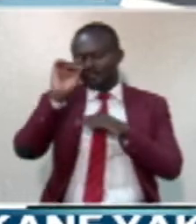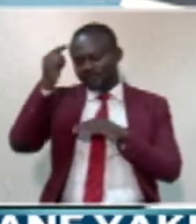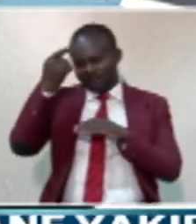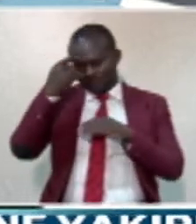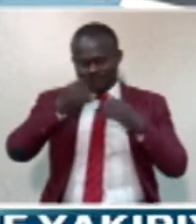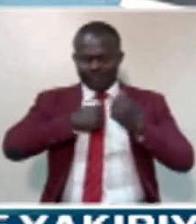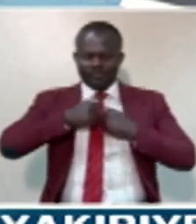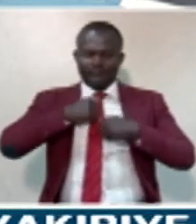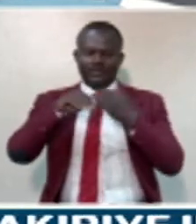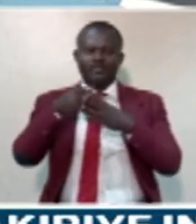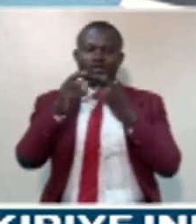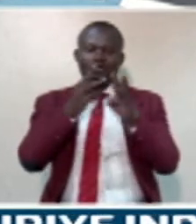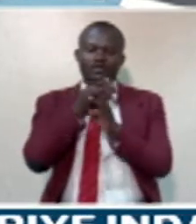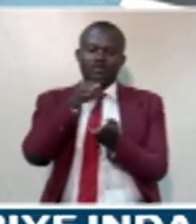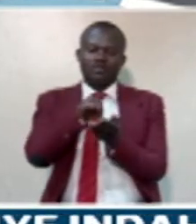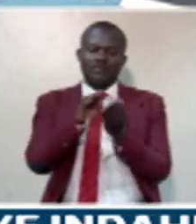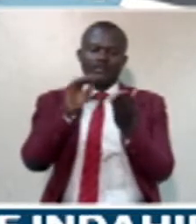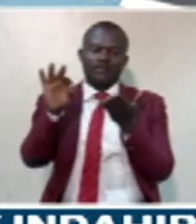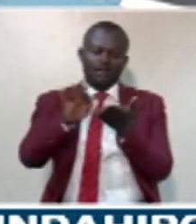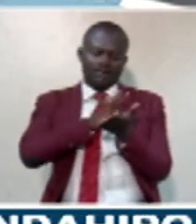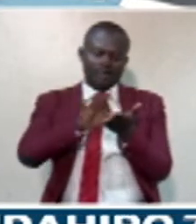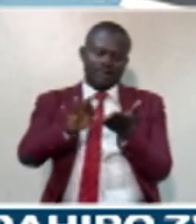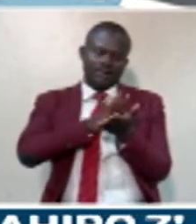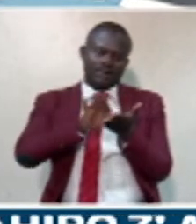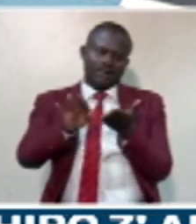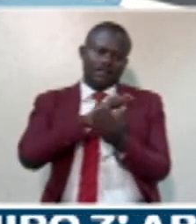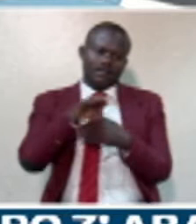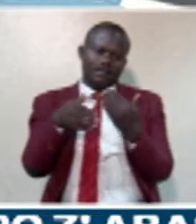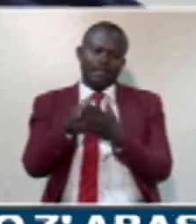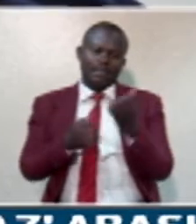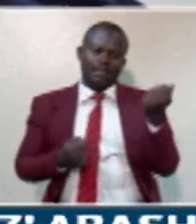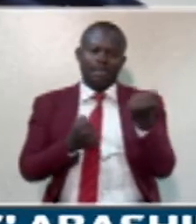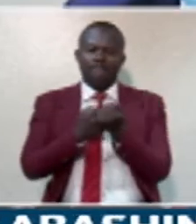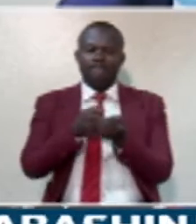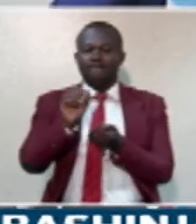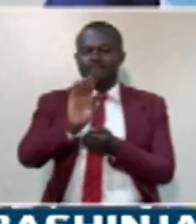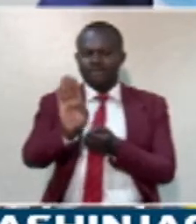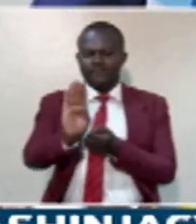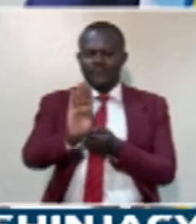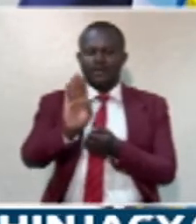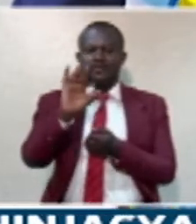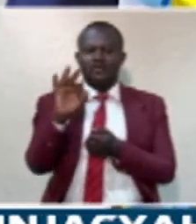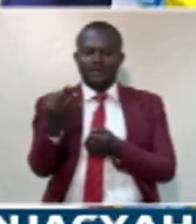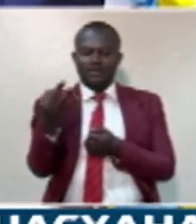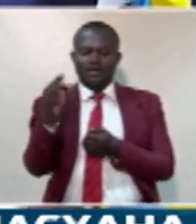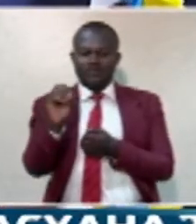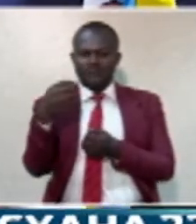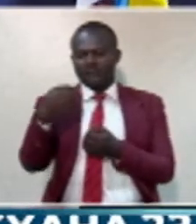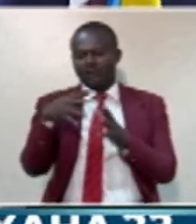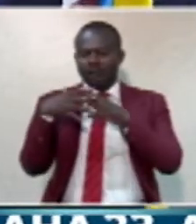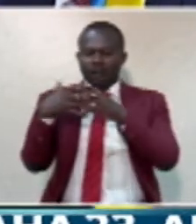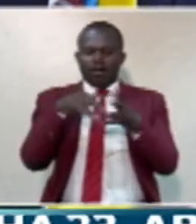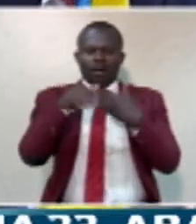Guverinoma y'u Rwanda na Banki y'Isikuru ya kane bashyize umukono ku masezerano y'inkunga ya miliyoni 30 z'amadolari ya